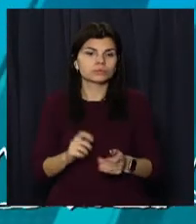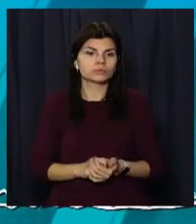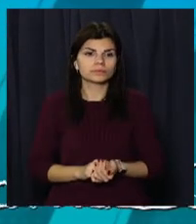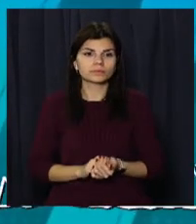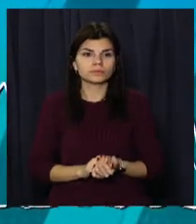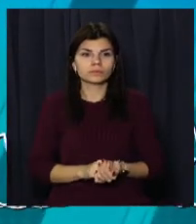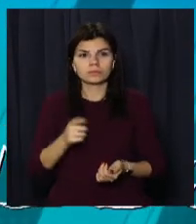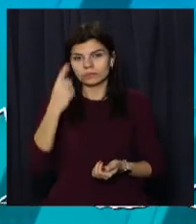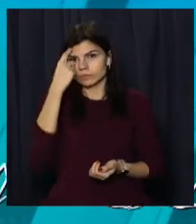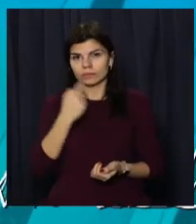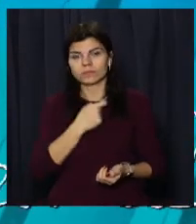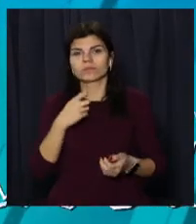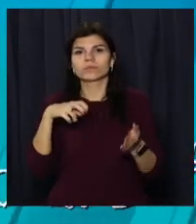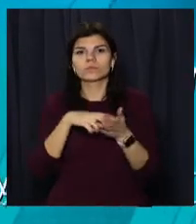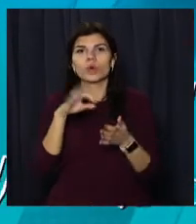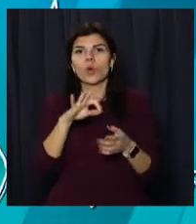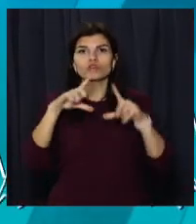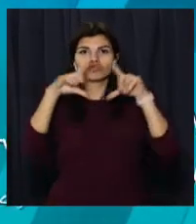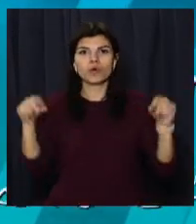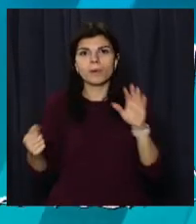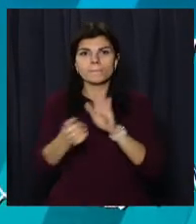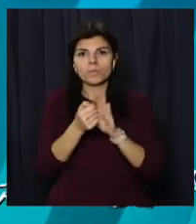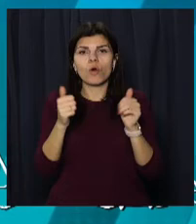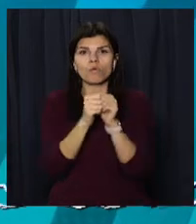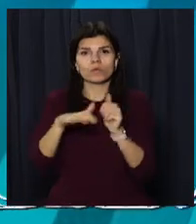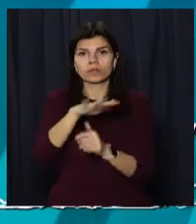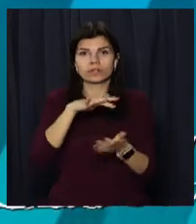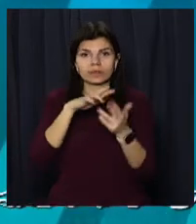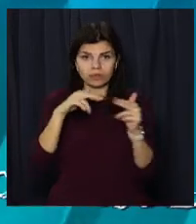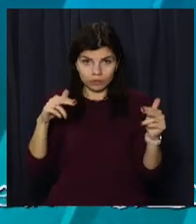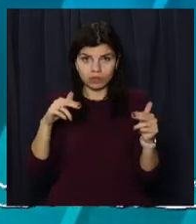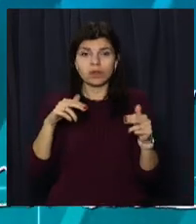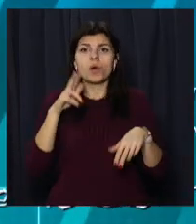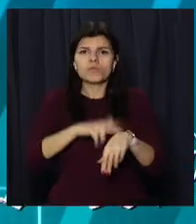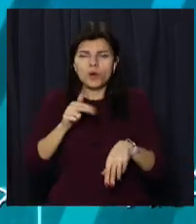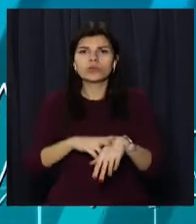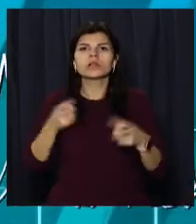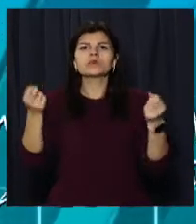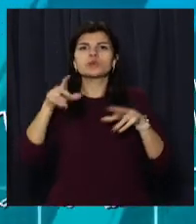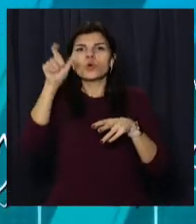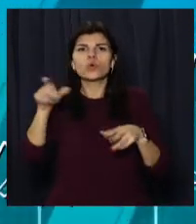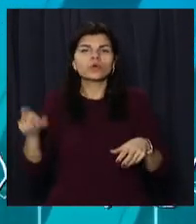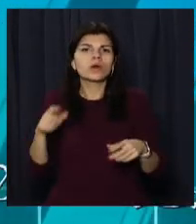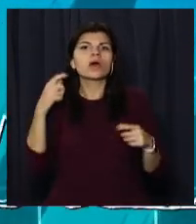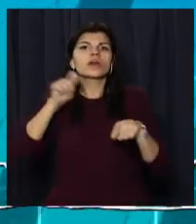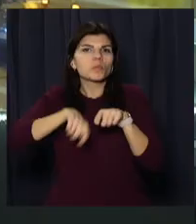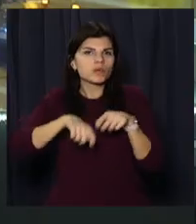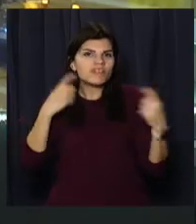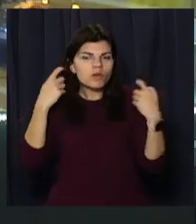Сьогодні сильно поступило сообщение о минировании школы города Дніпра. Поліцейські, вибухотехніки, кінологи перевіряють цю інформацію.